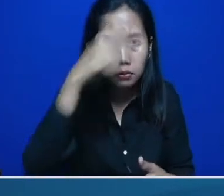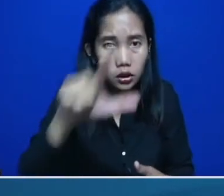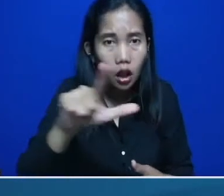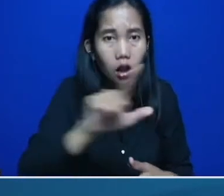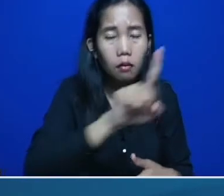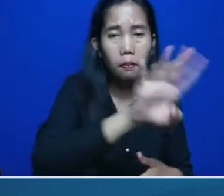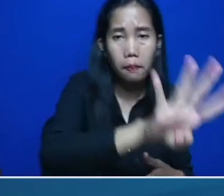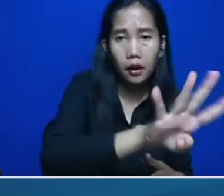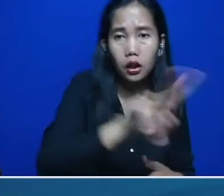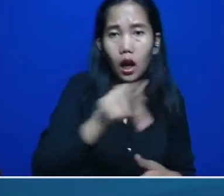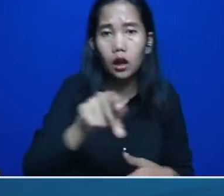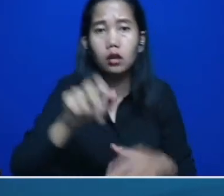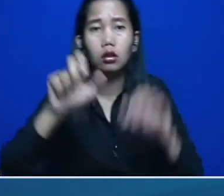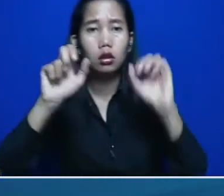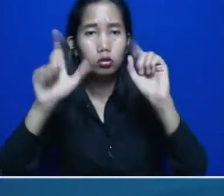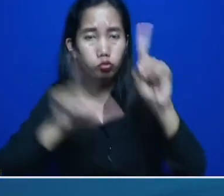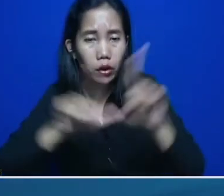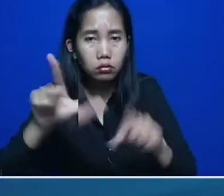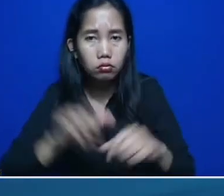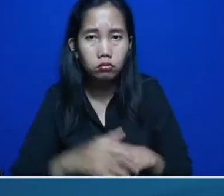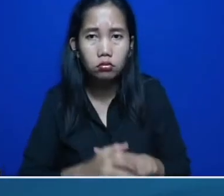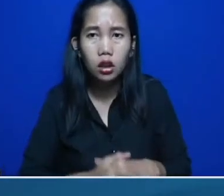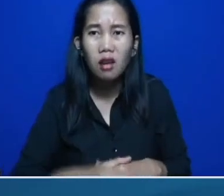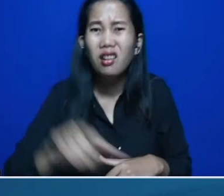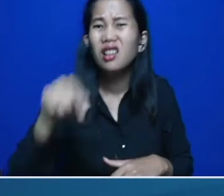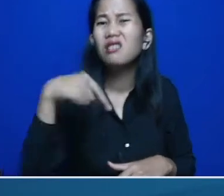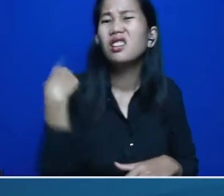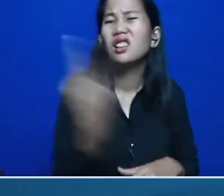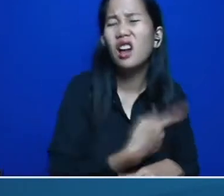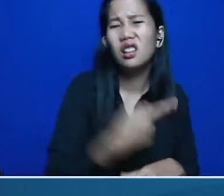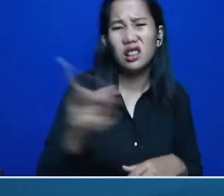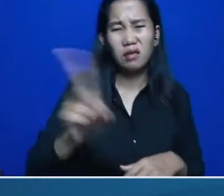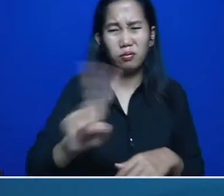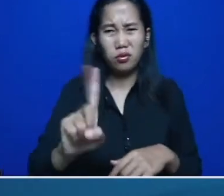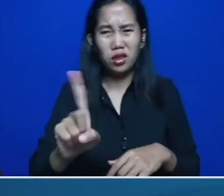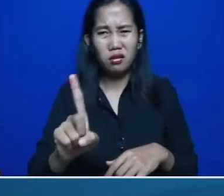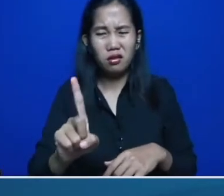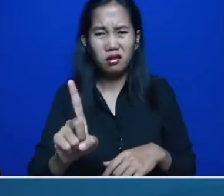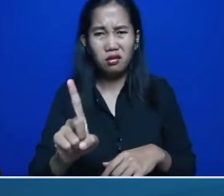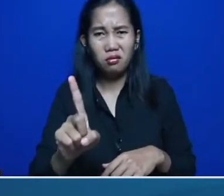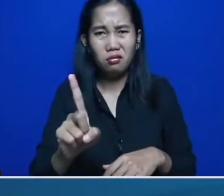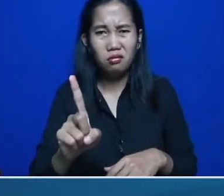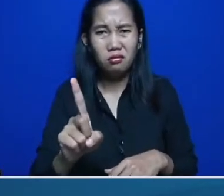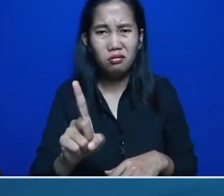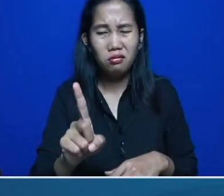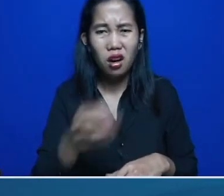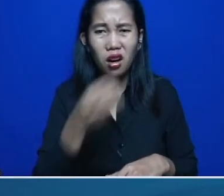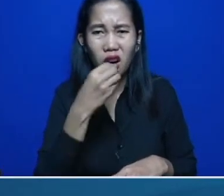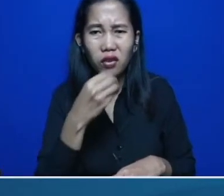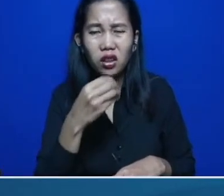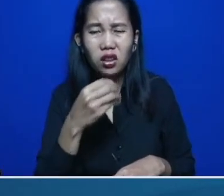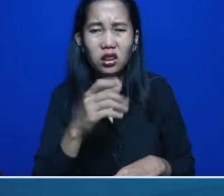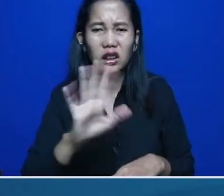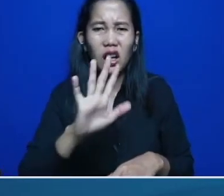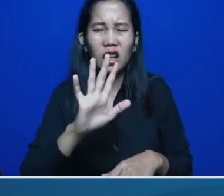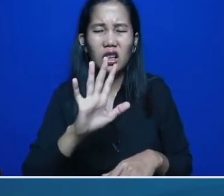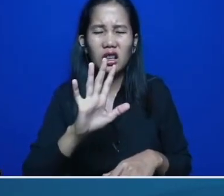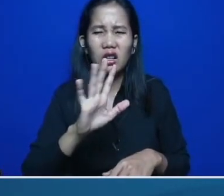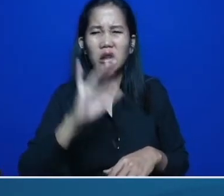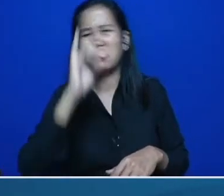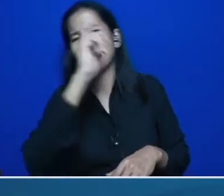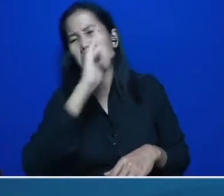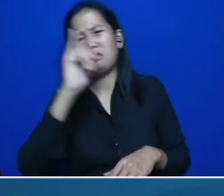kefasikan dan minum anggur kelaliman jadi disebut itu anggur kelaliman